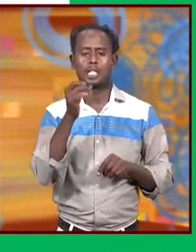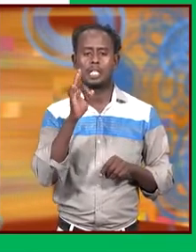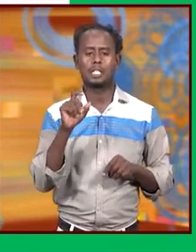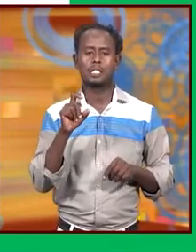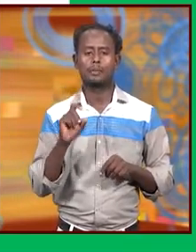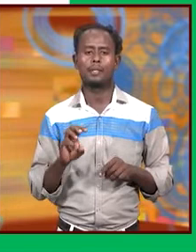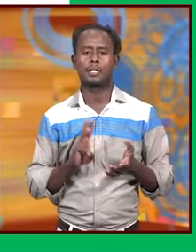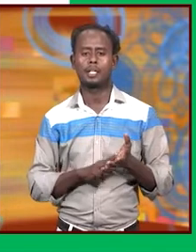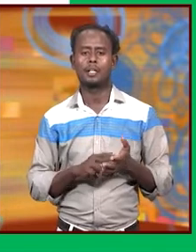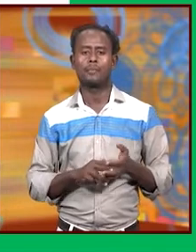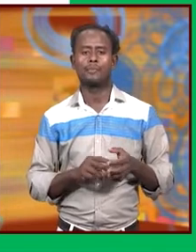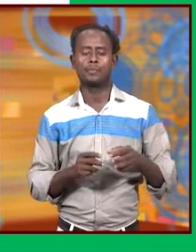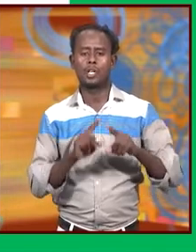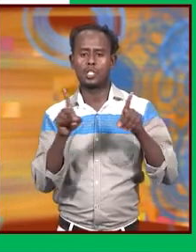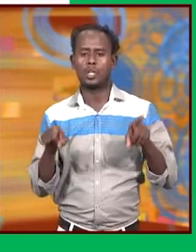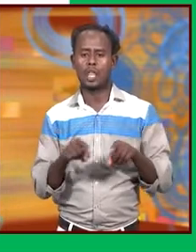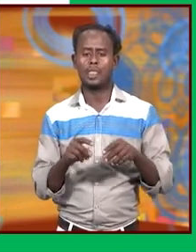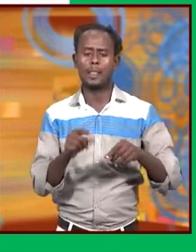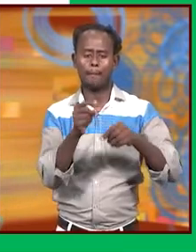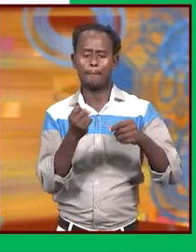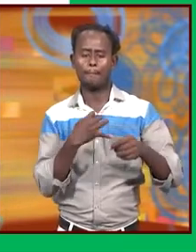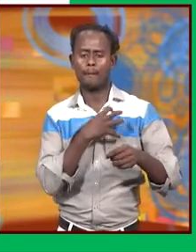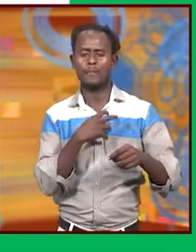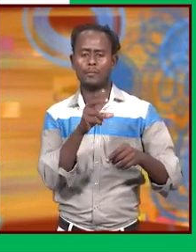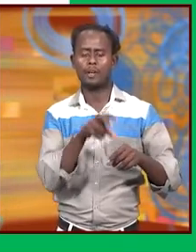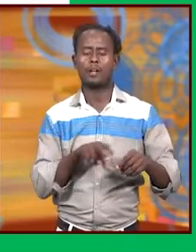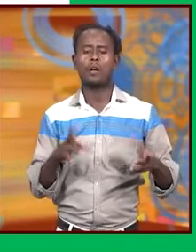8 சென்டிமீட்டர் பக்கம் உள்ள சதுரத்தின் பரப்பளவு காண்க.